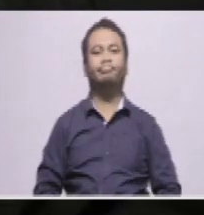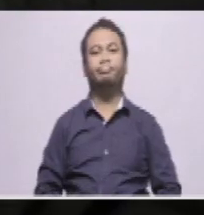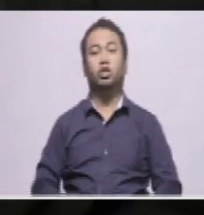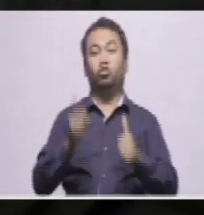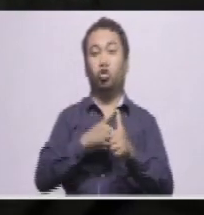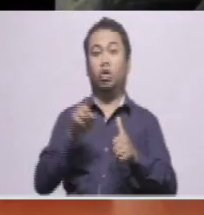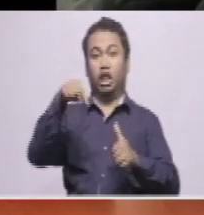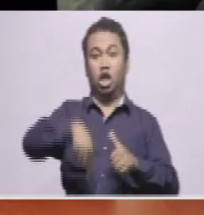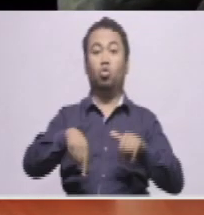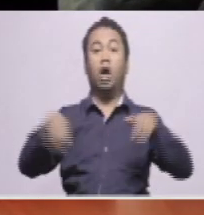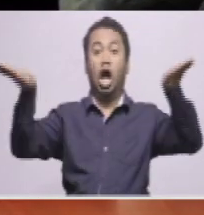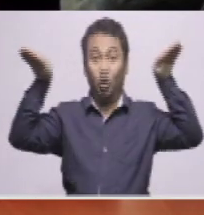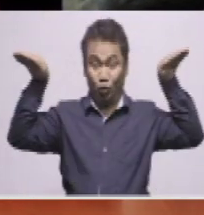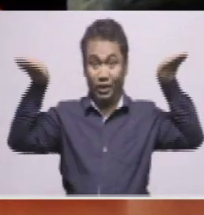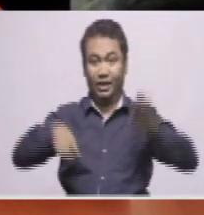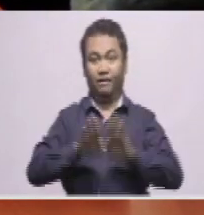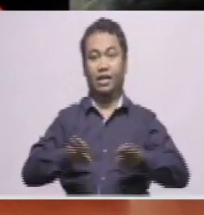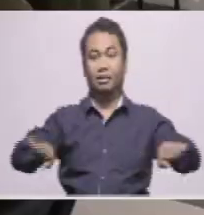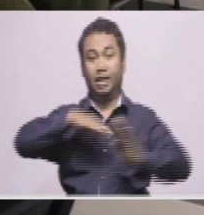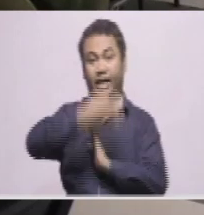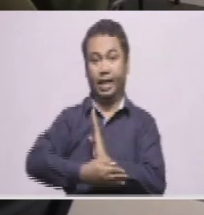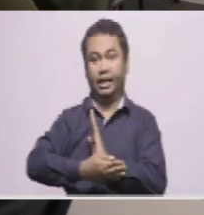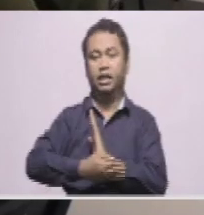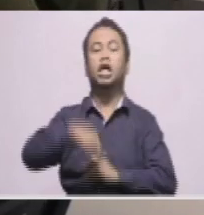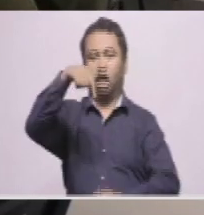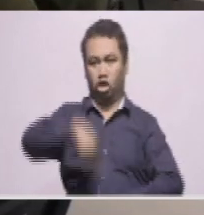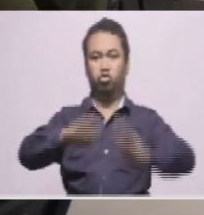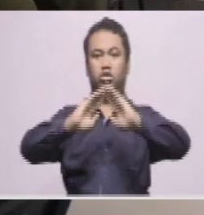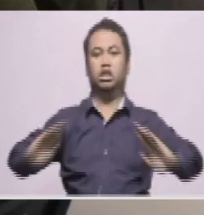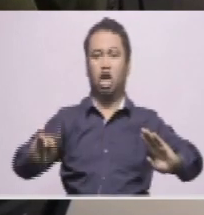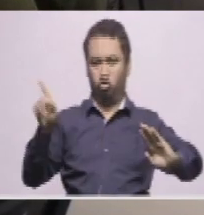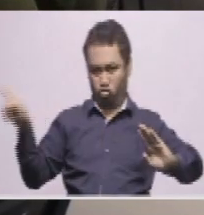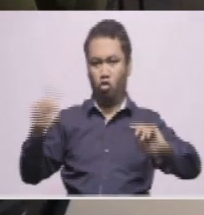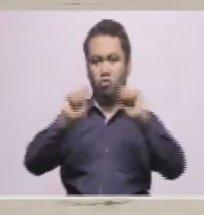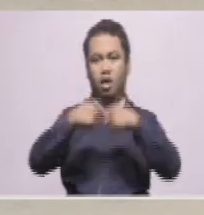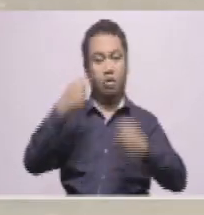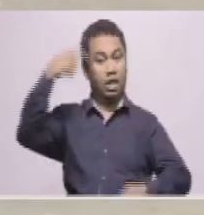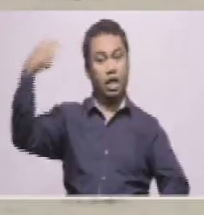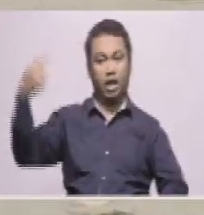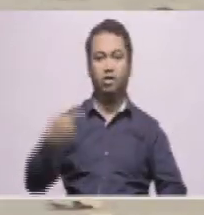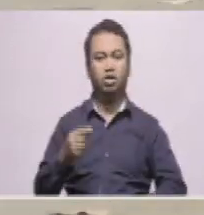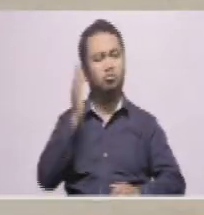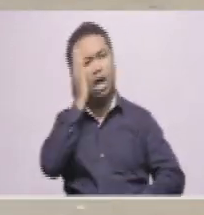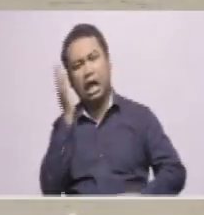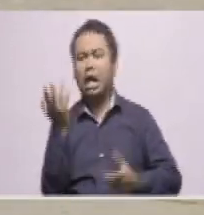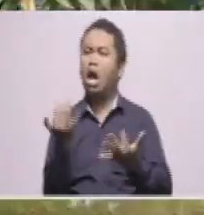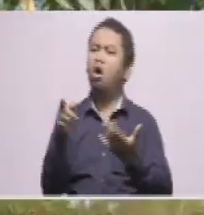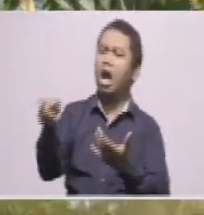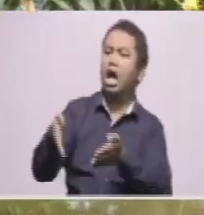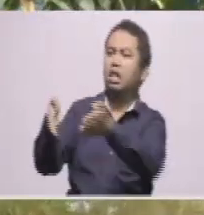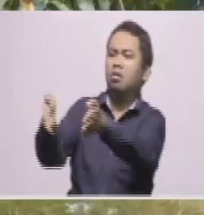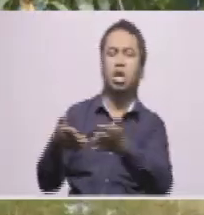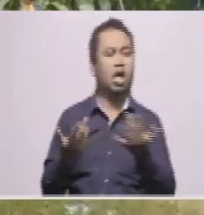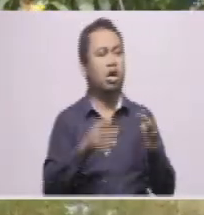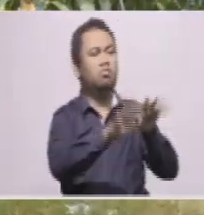anosy ny fandaminana rehetra, ato ihany koa no andraisana fanapaha-kevitra mifandraika amin'ny zava-misy eny an-dalambe sy eny amin'ny biro